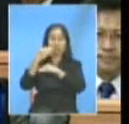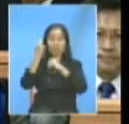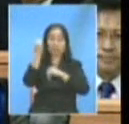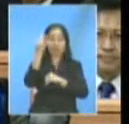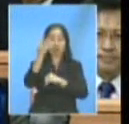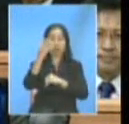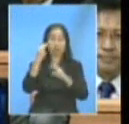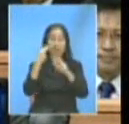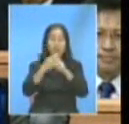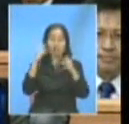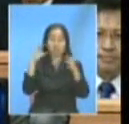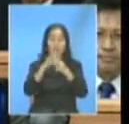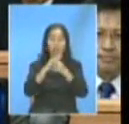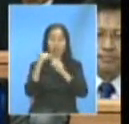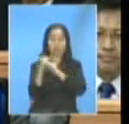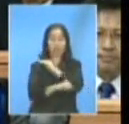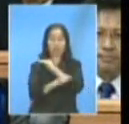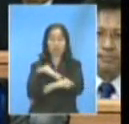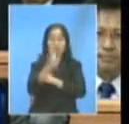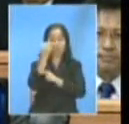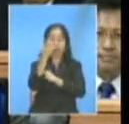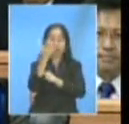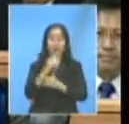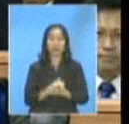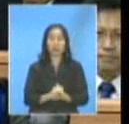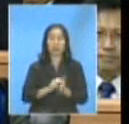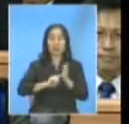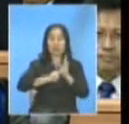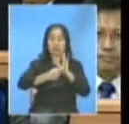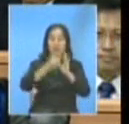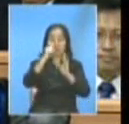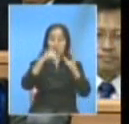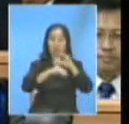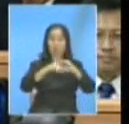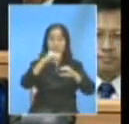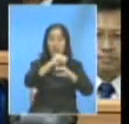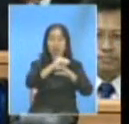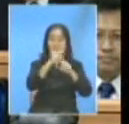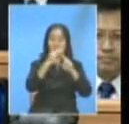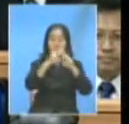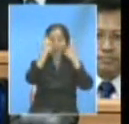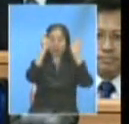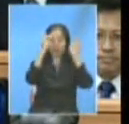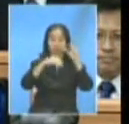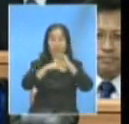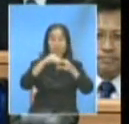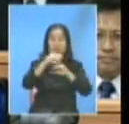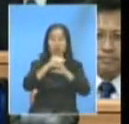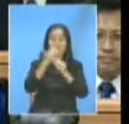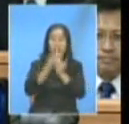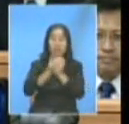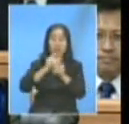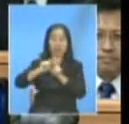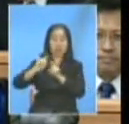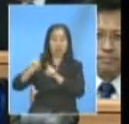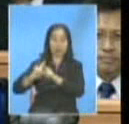ริตเริ่มตั้งแต่การตั้งโครงการขึ้นมาก็มีการทุจริตไอ้เวลามีโครงการอะไรต่